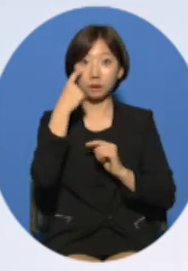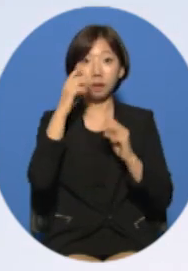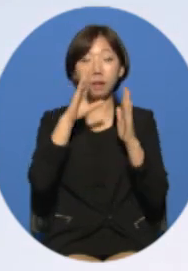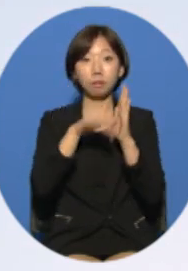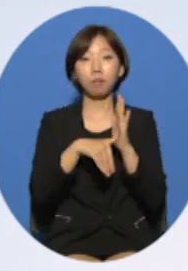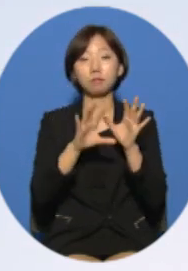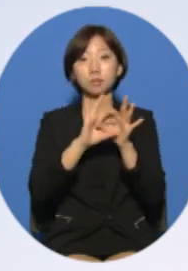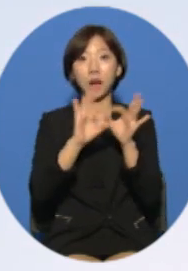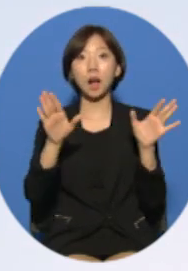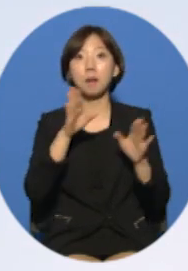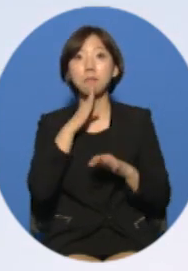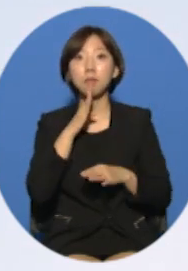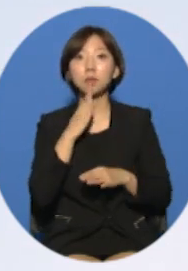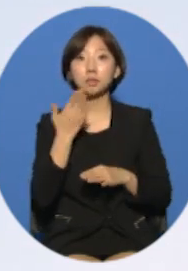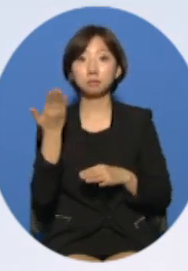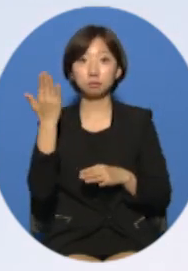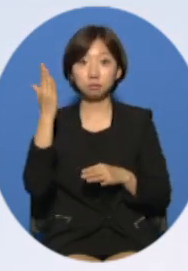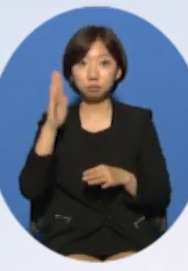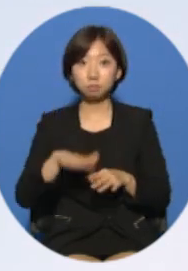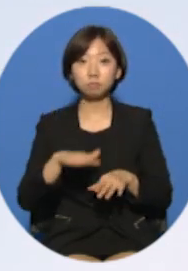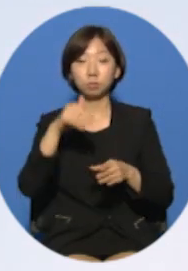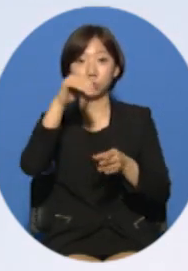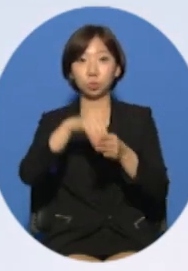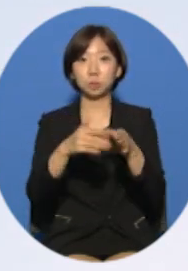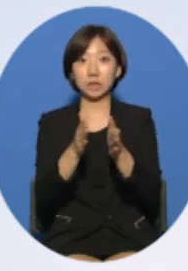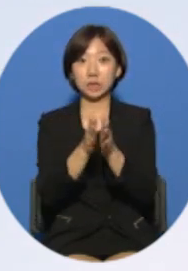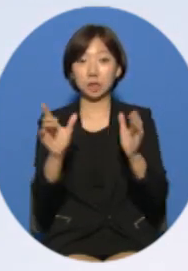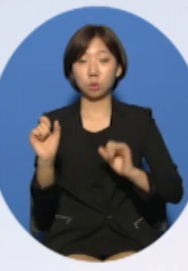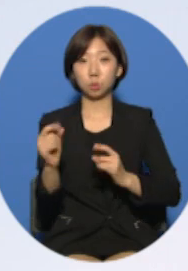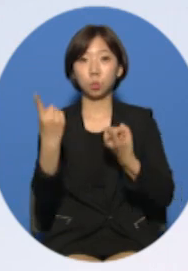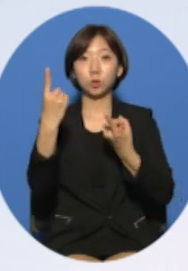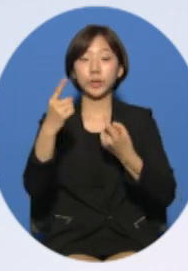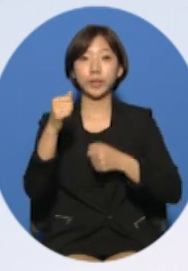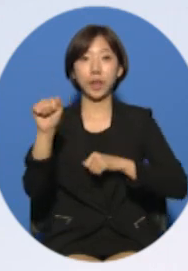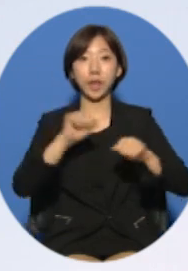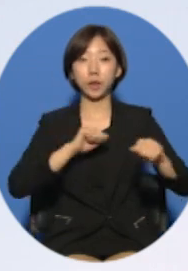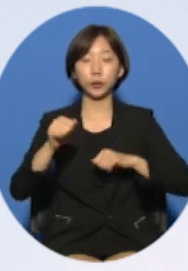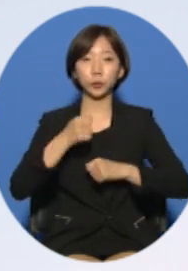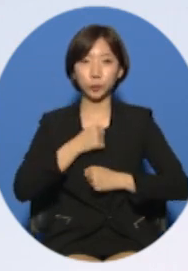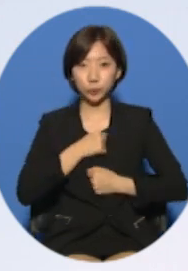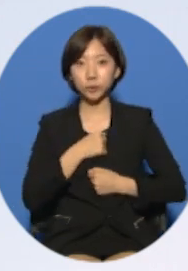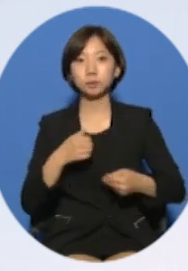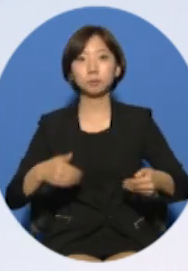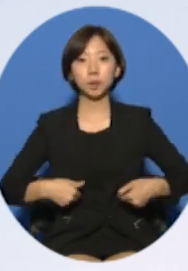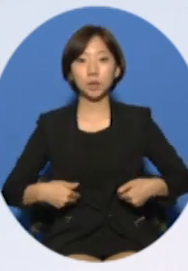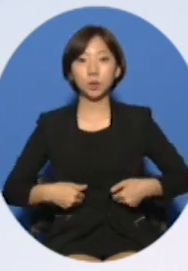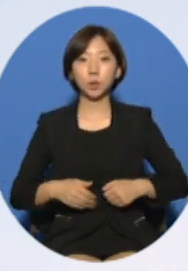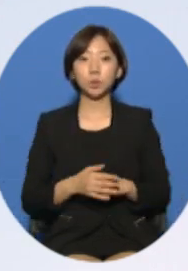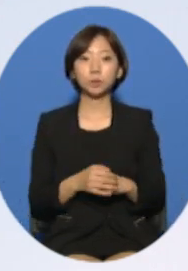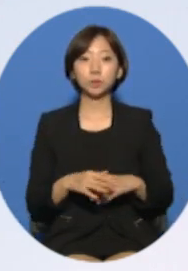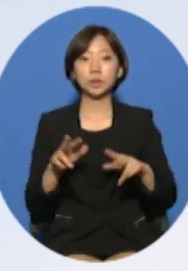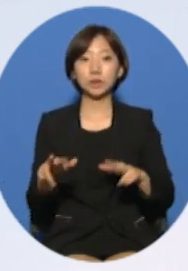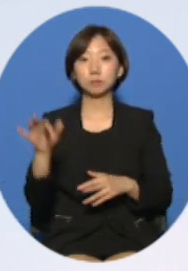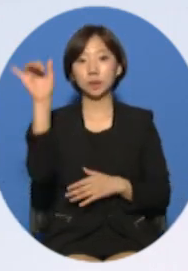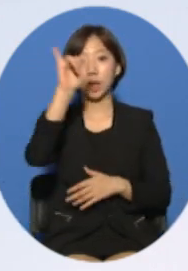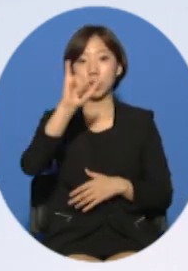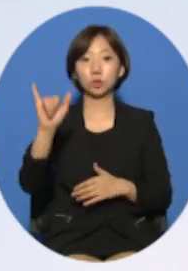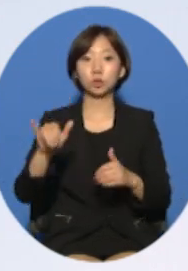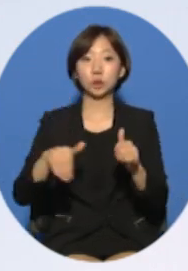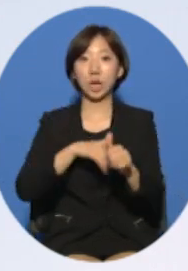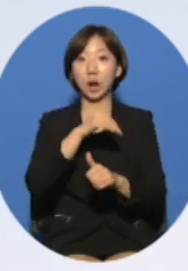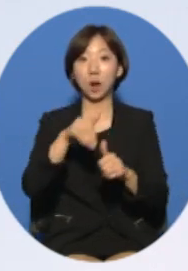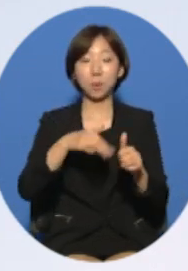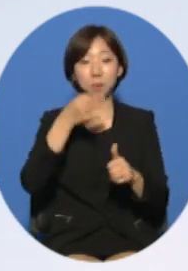없지만은 투표가 시작되면은 그런 행위를 해서는 안 됩니다. 네, 지금 이 시각 전국에 있는 투표소 상황을 보고 계십니다.